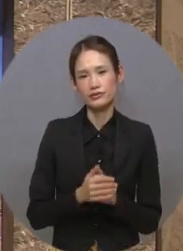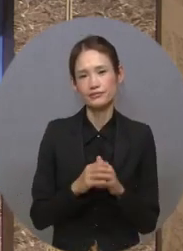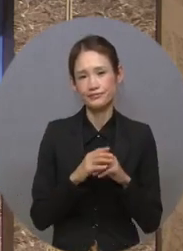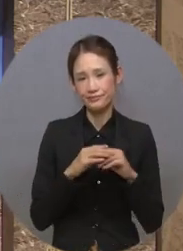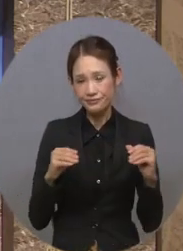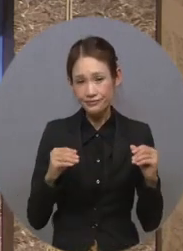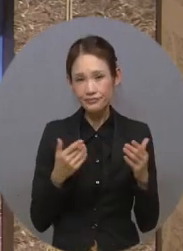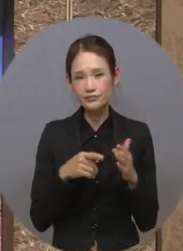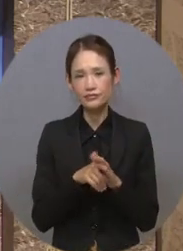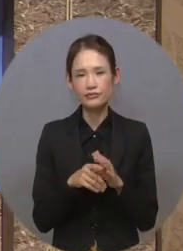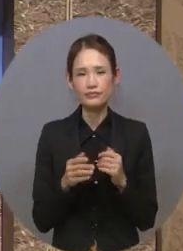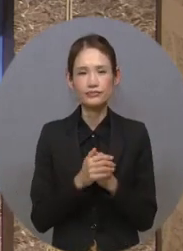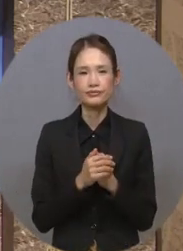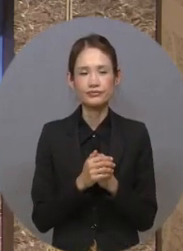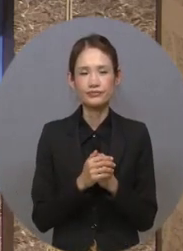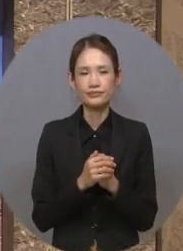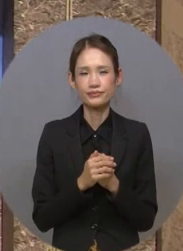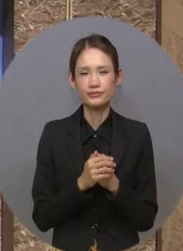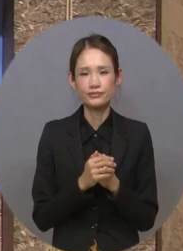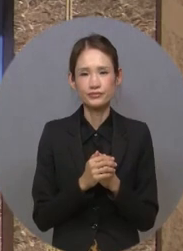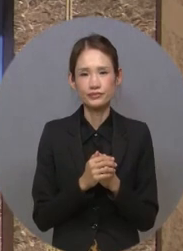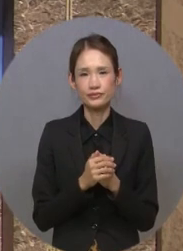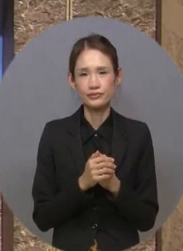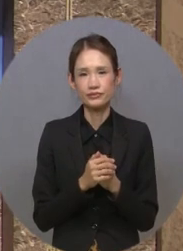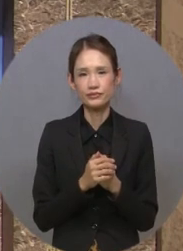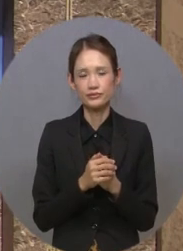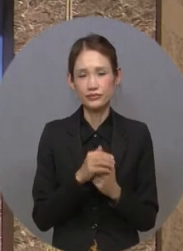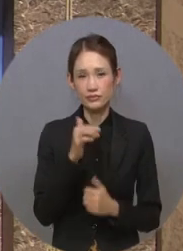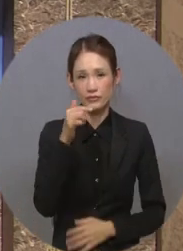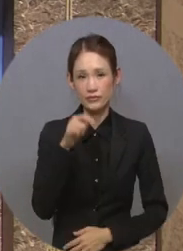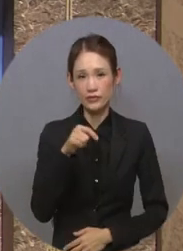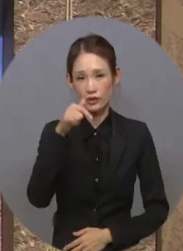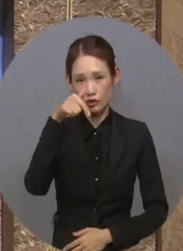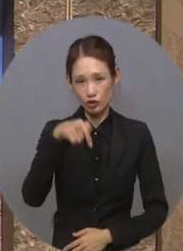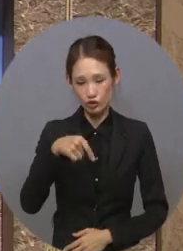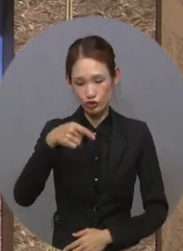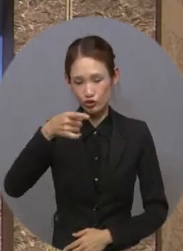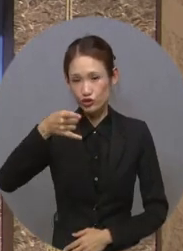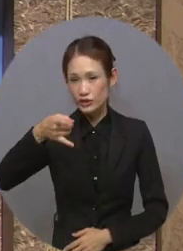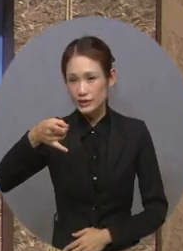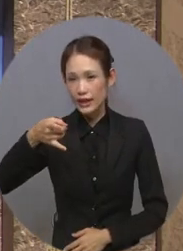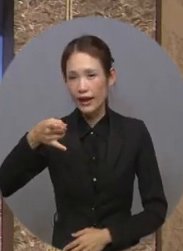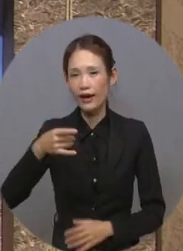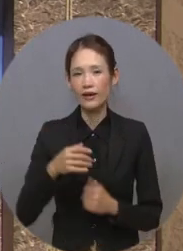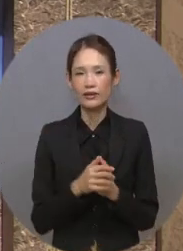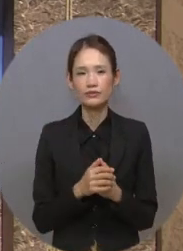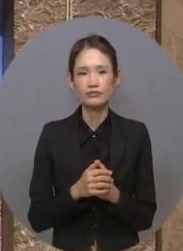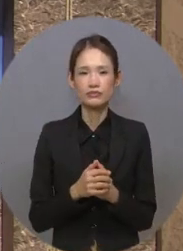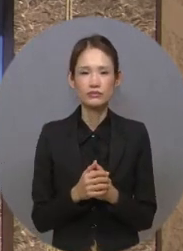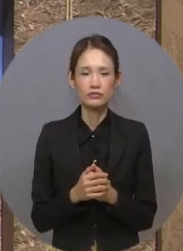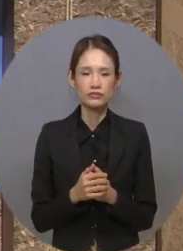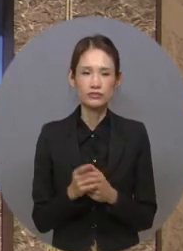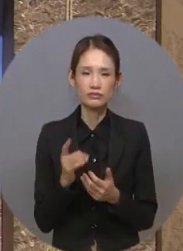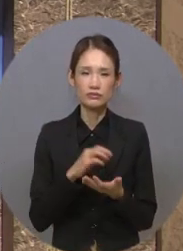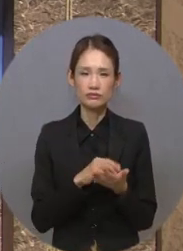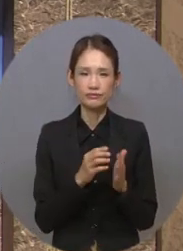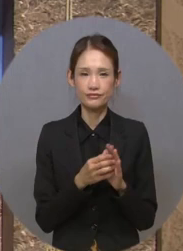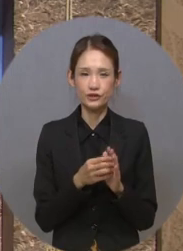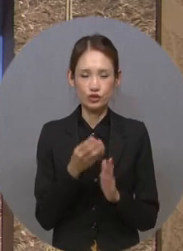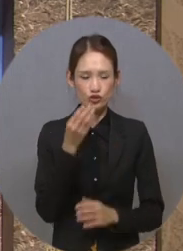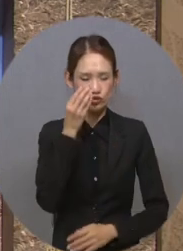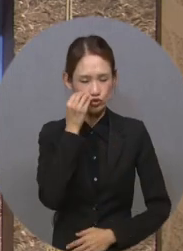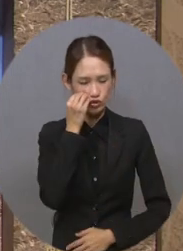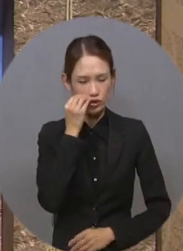주려면 우리가 이제 그 어떤 우리가 학구제 네. 학구제를 좀 어느 정도 융통성